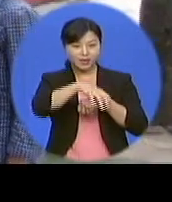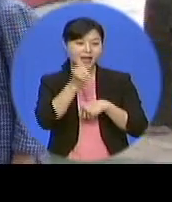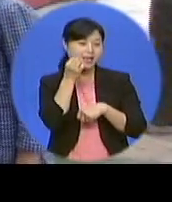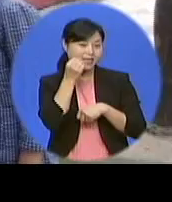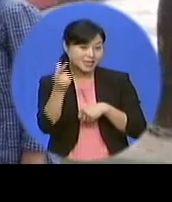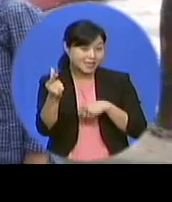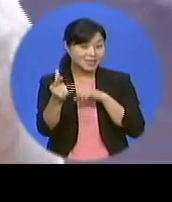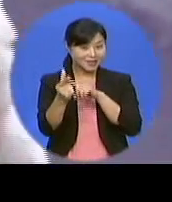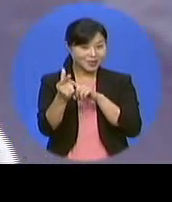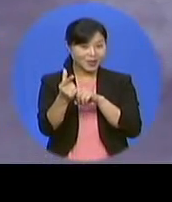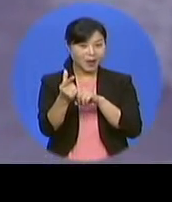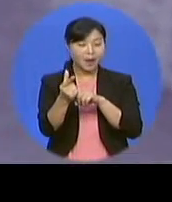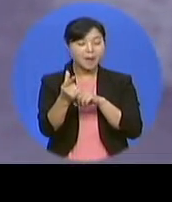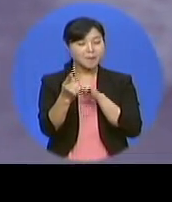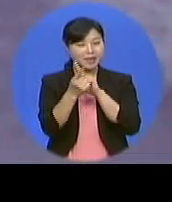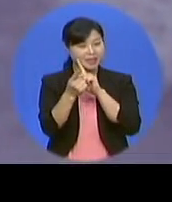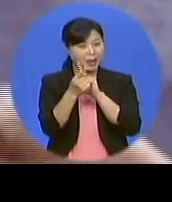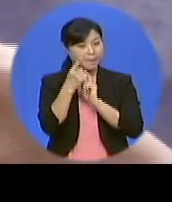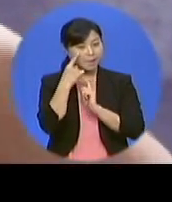안녕하세요.